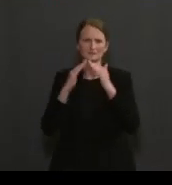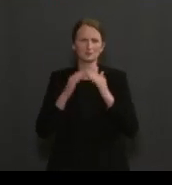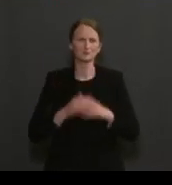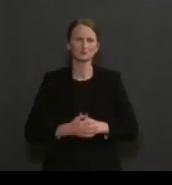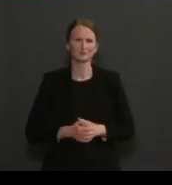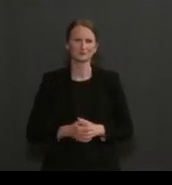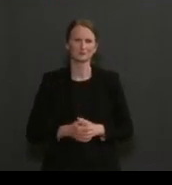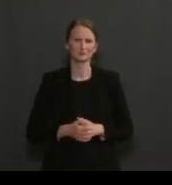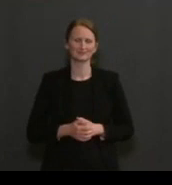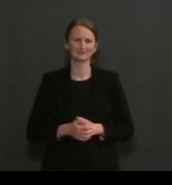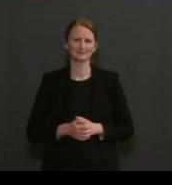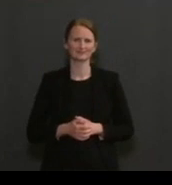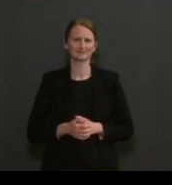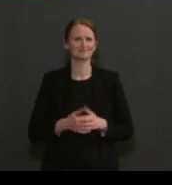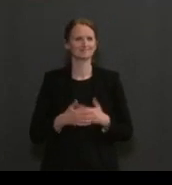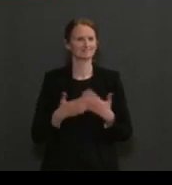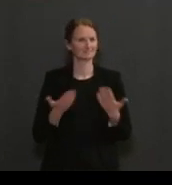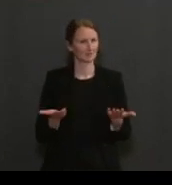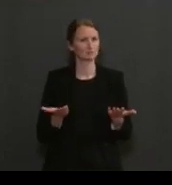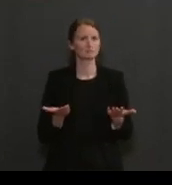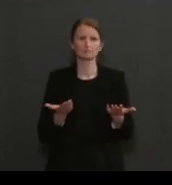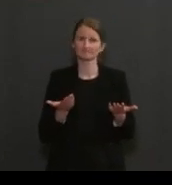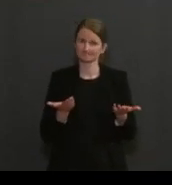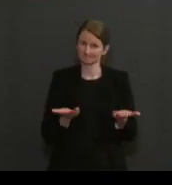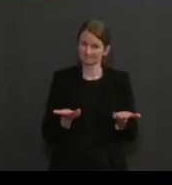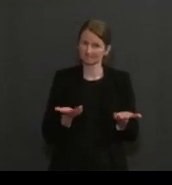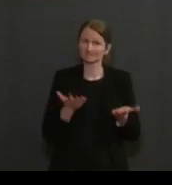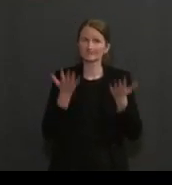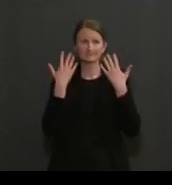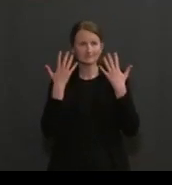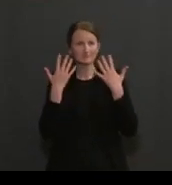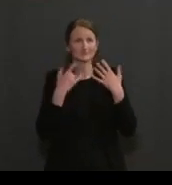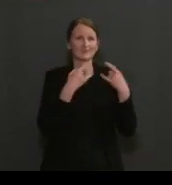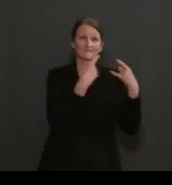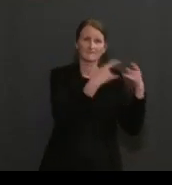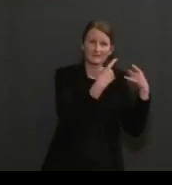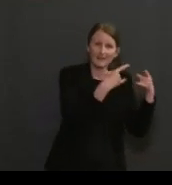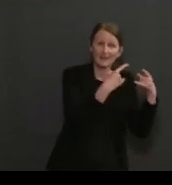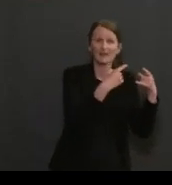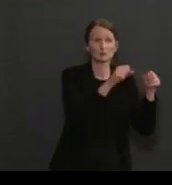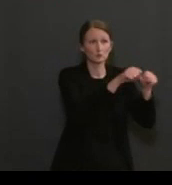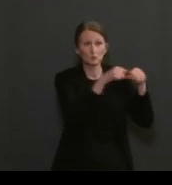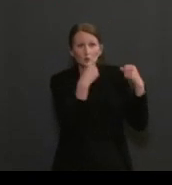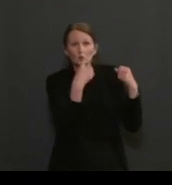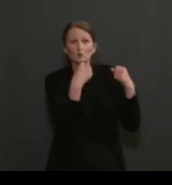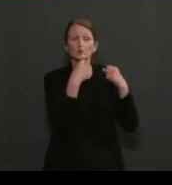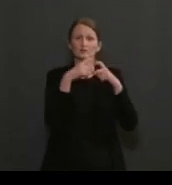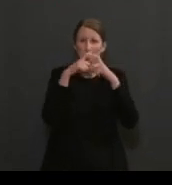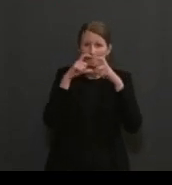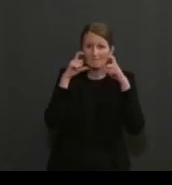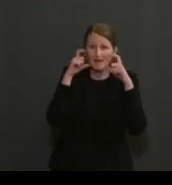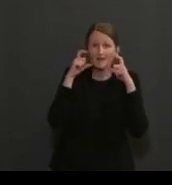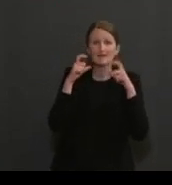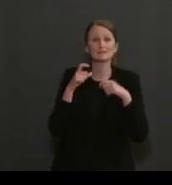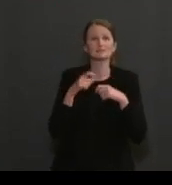Cette ventilation, telle qu'on vient de le dire, ne remplace pas, et l'exemple du masque qu'on vient de citer est un bon